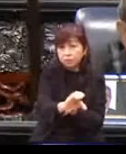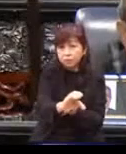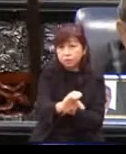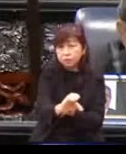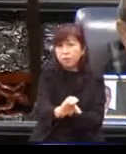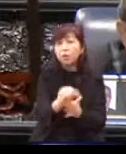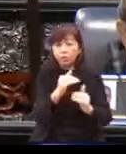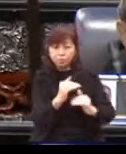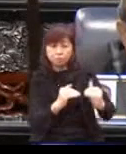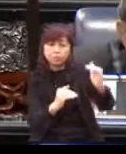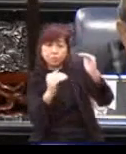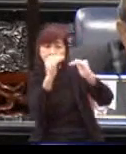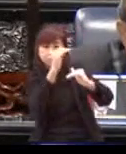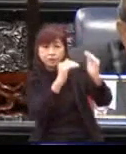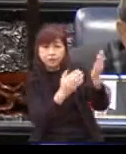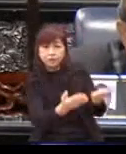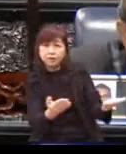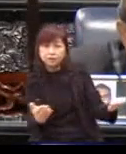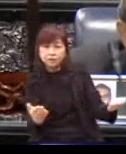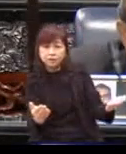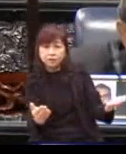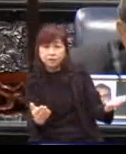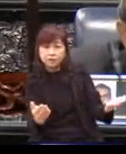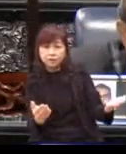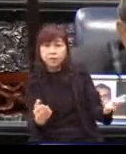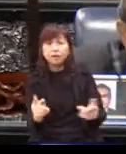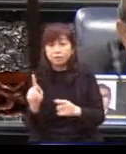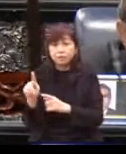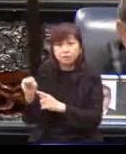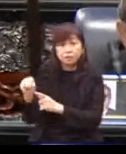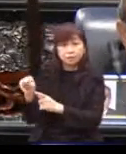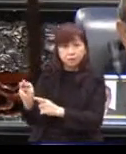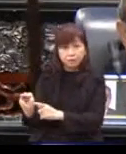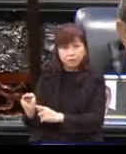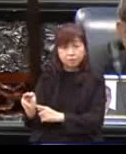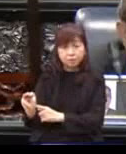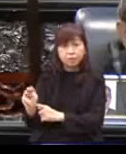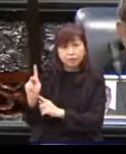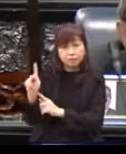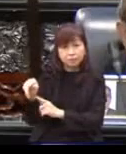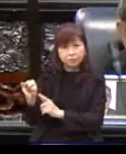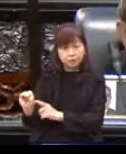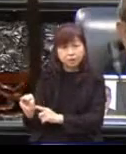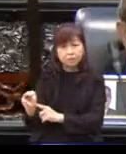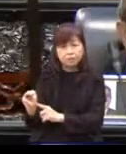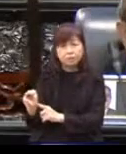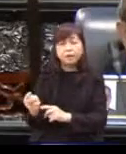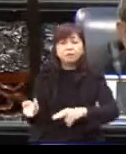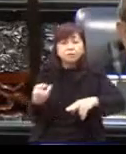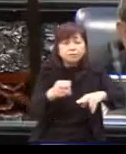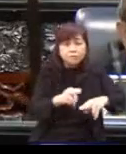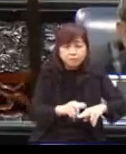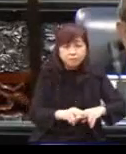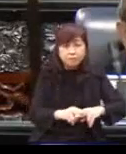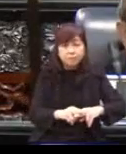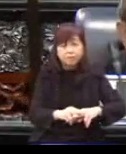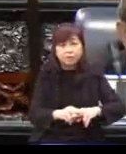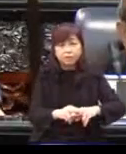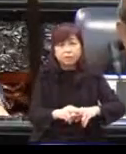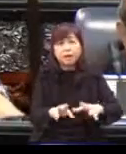pembangunan itu kita akan menambah atau meningkatkan hasil dari